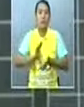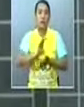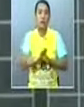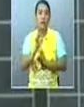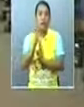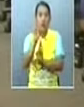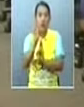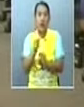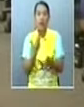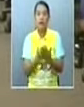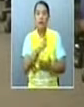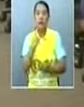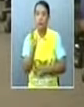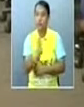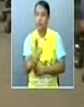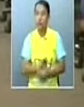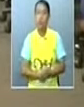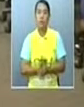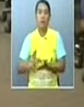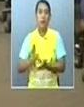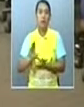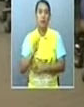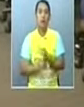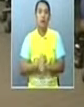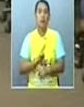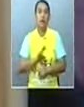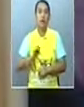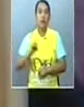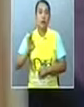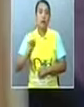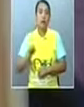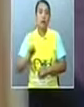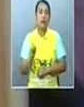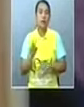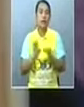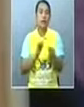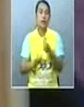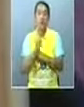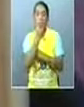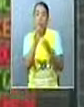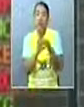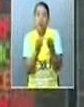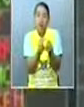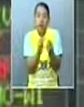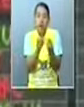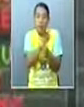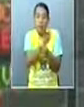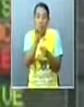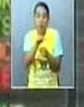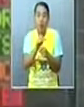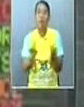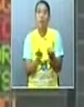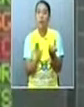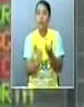ย่าให้ขาดทุนซึ่งกลยุทธ์การลงทุนในปี2559อาจพึ่งพาการดูดัชนีอย่างเดียวอาจไม่ได้ประสิทธิภาพเท่า